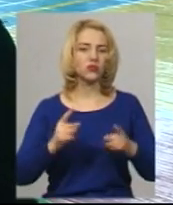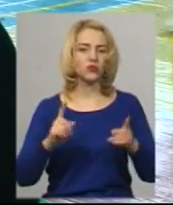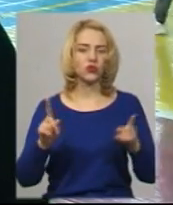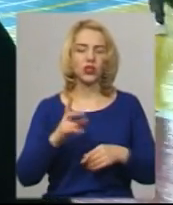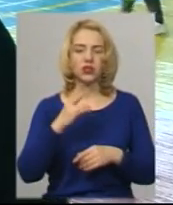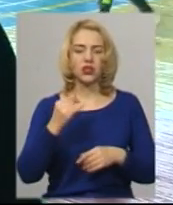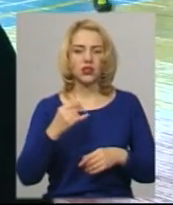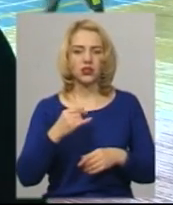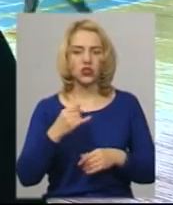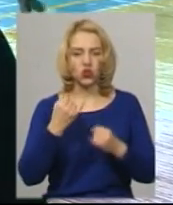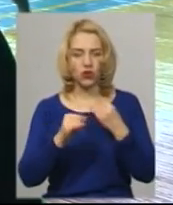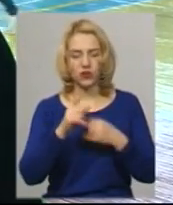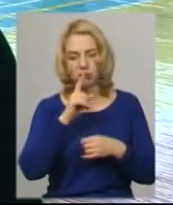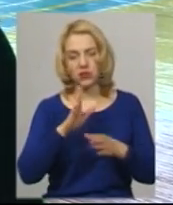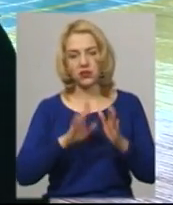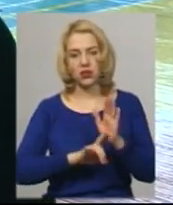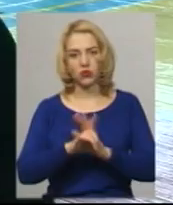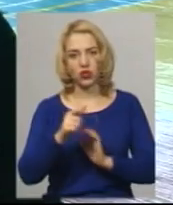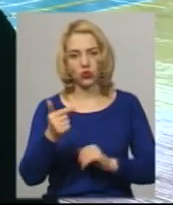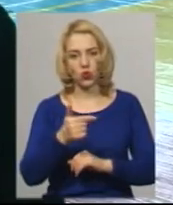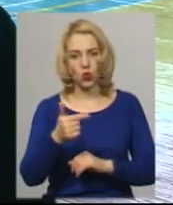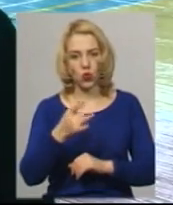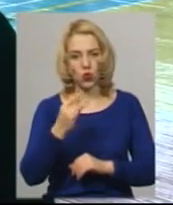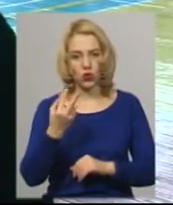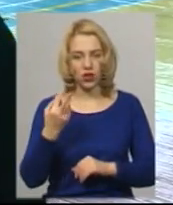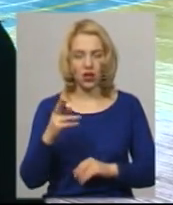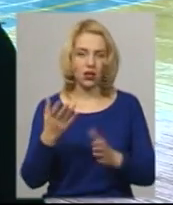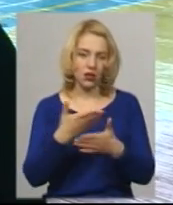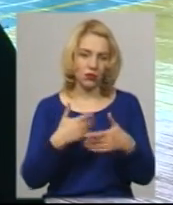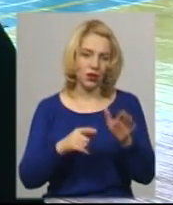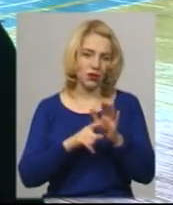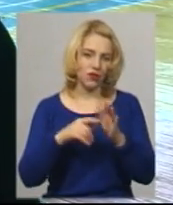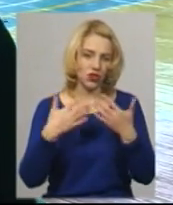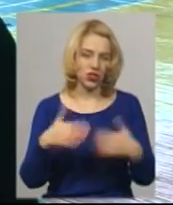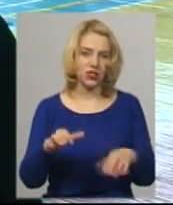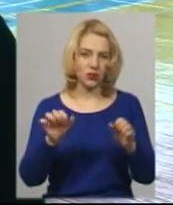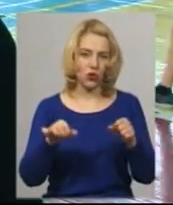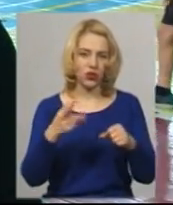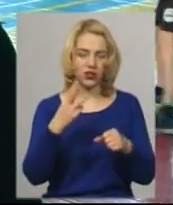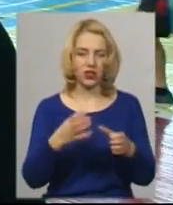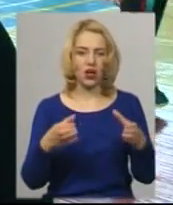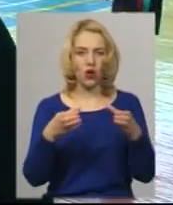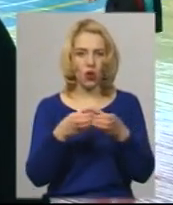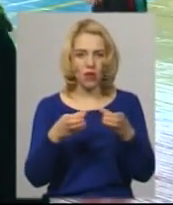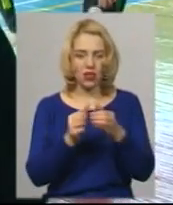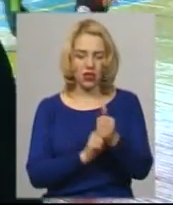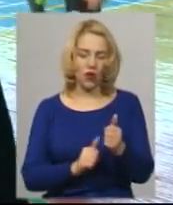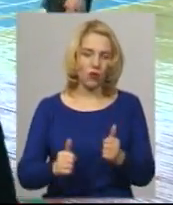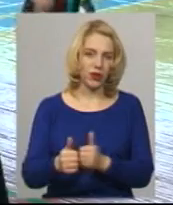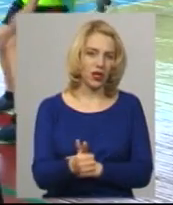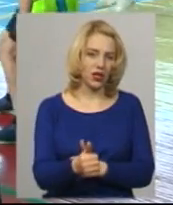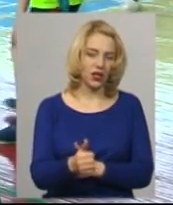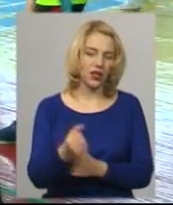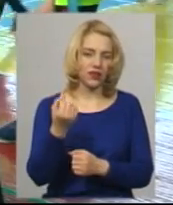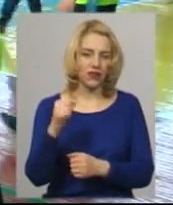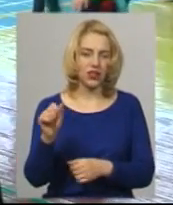жовтня місяця і тільки початок грудня, а ми вже змогли 3 команди обіграти, виграти. Тим більше